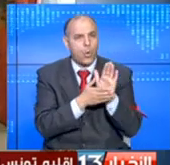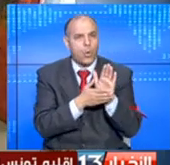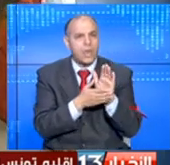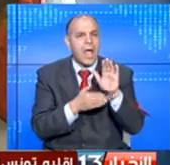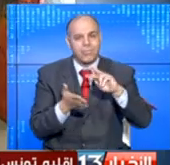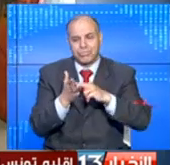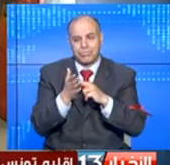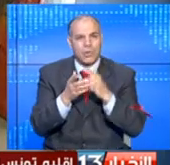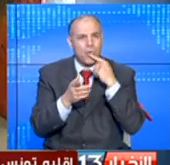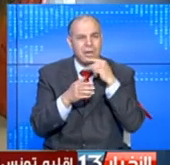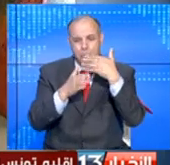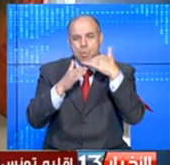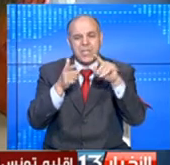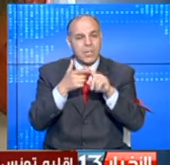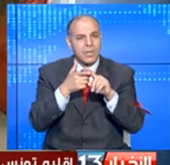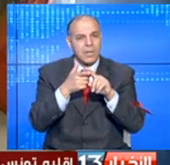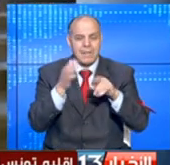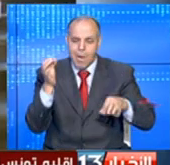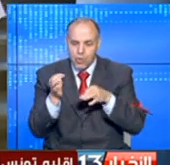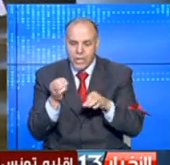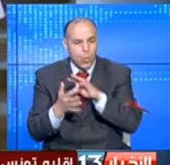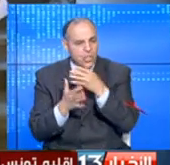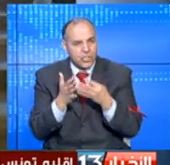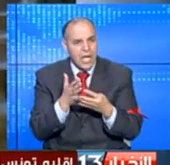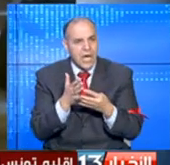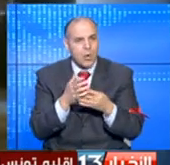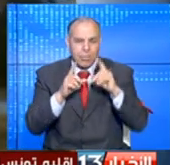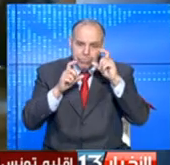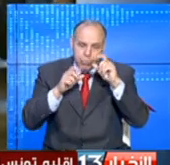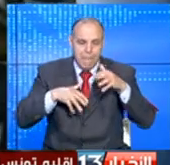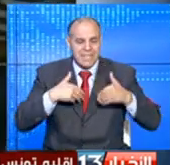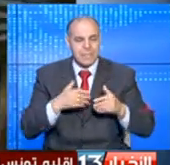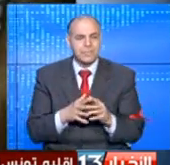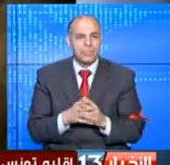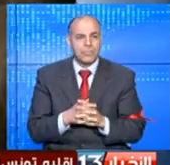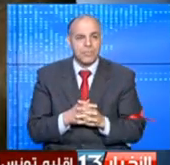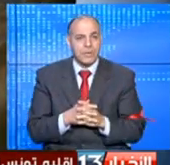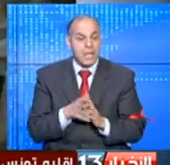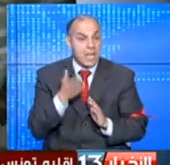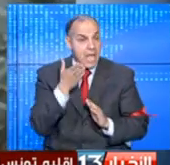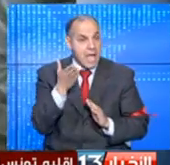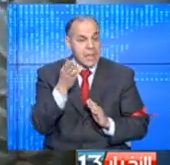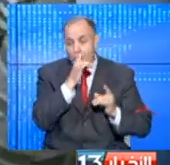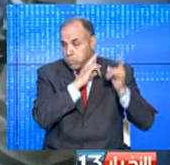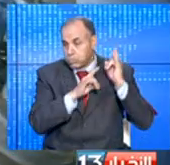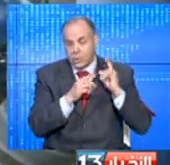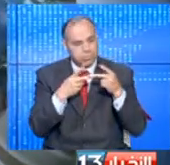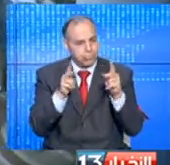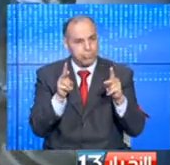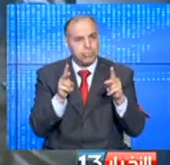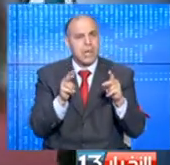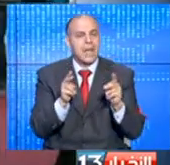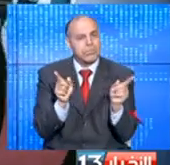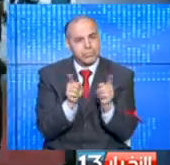بتقنيه سليمين والعروض الموسيقيه والشعريه والجغرافيه والمسرحيه وفي مجال التراث تم الاتفاق على